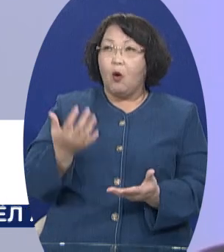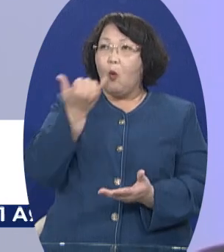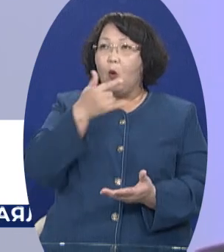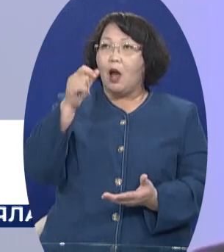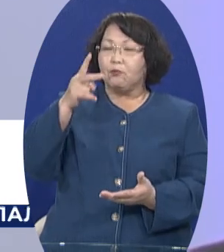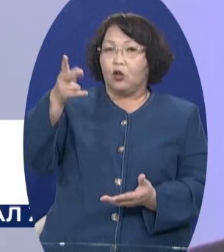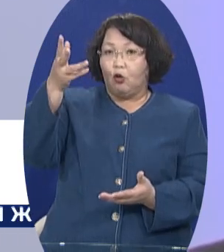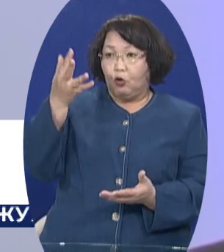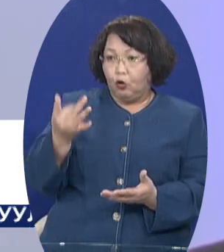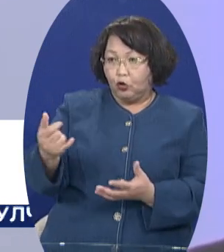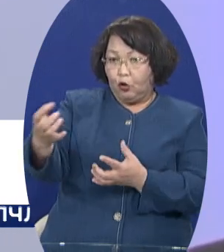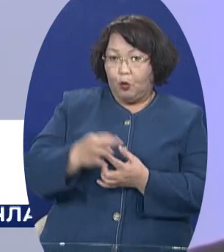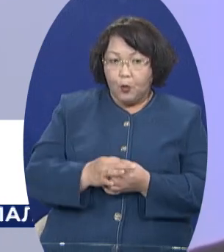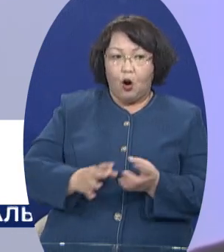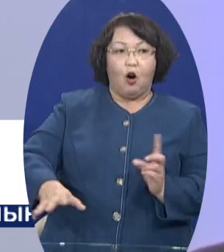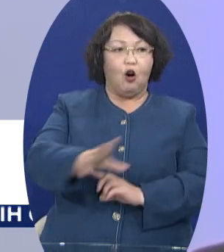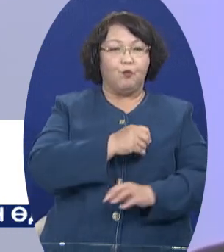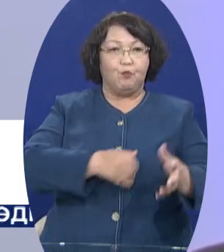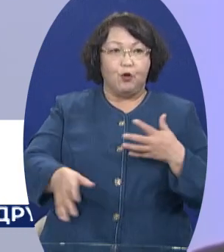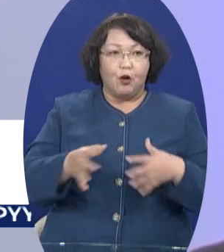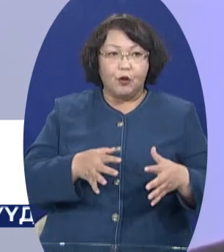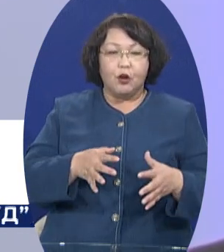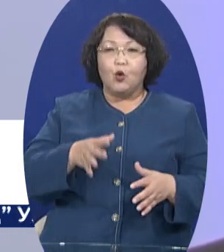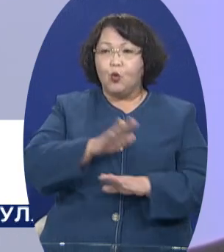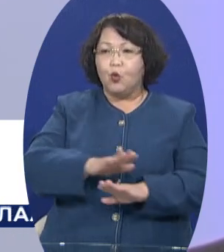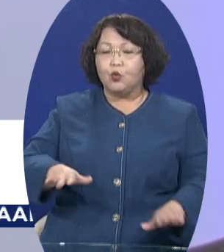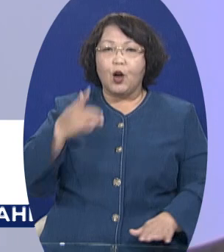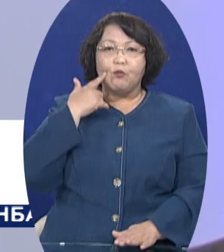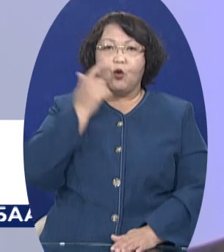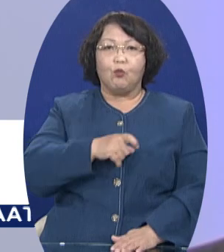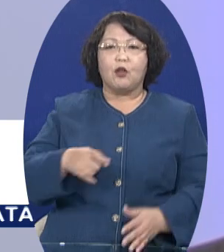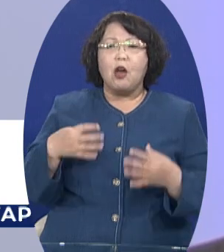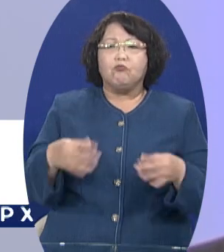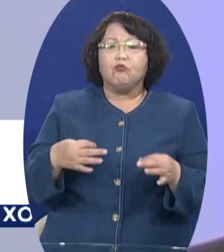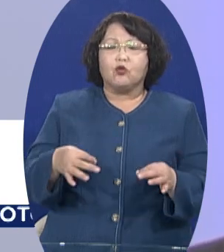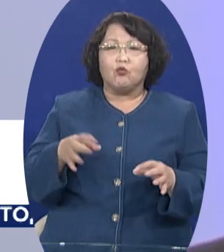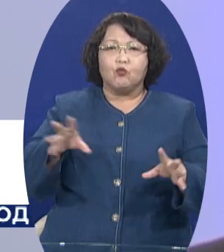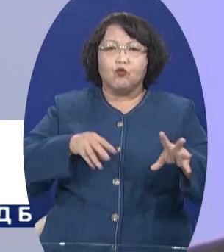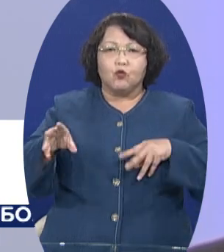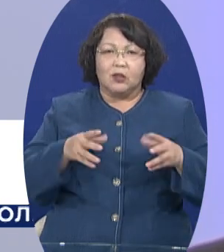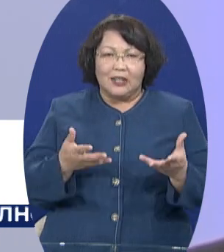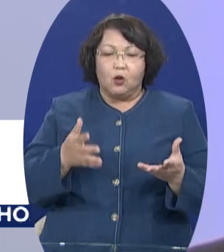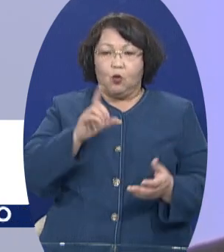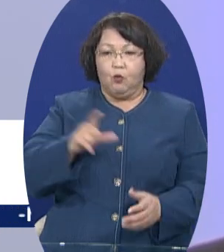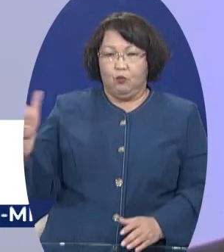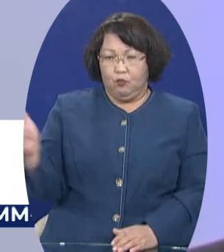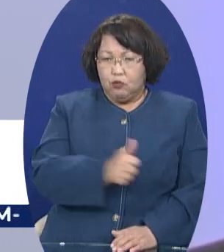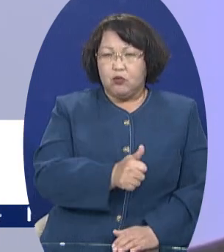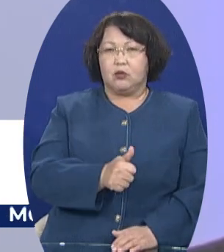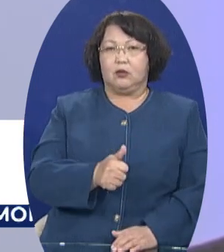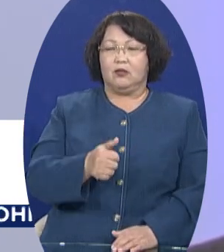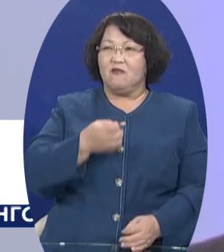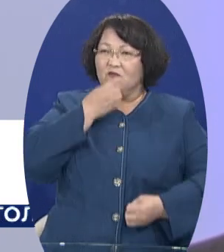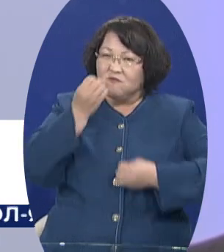өөрчлөлт үүнээс үүдэлтэй орчны бохирдол багчууд эмэгтэйчүүдэд хамгийн их нөлөөлж байна. Тиймээс үүний эсрэг хүн бүхэн дуугарч чадах